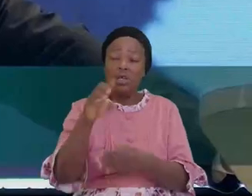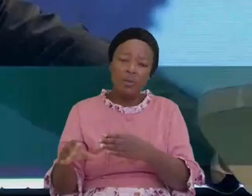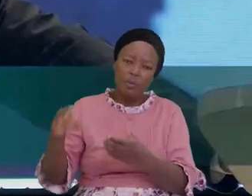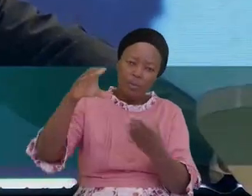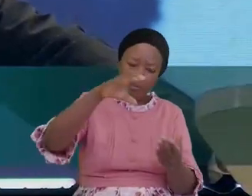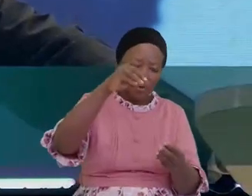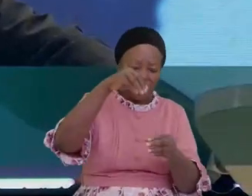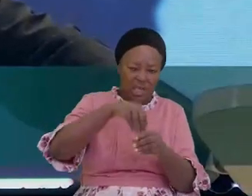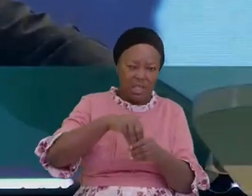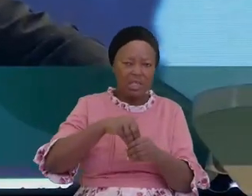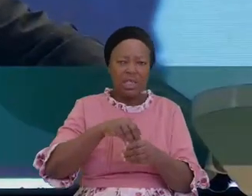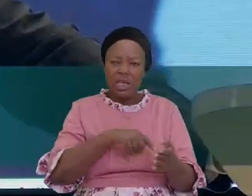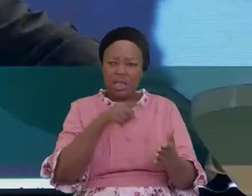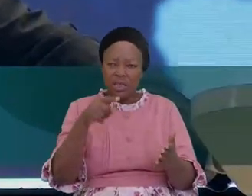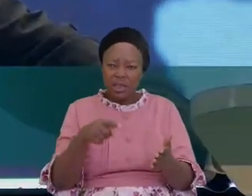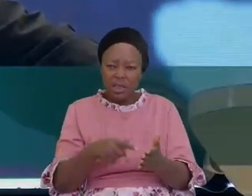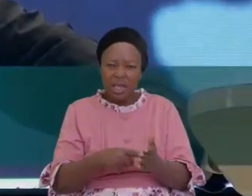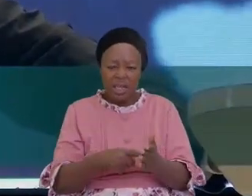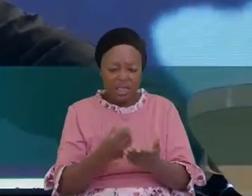Avant de verser